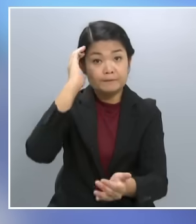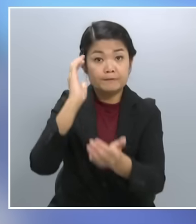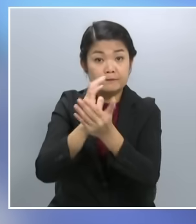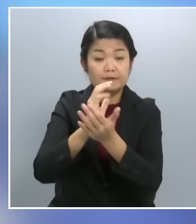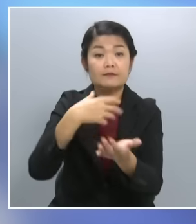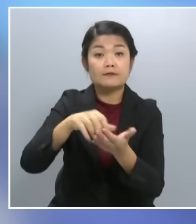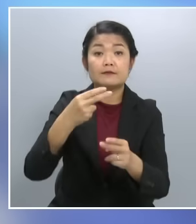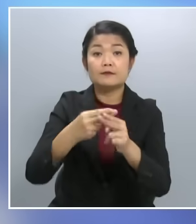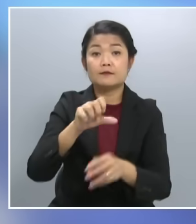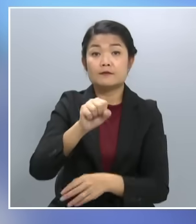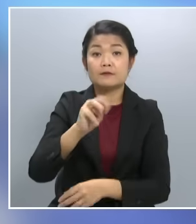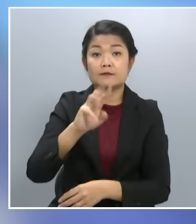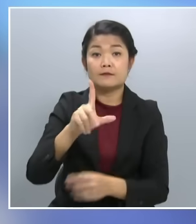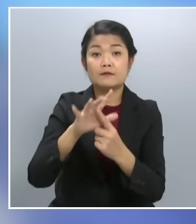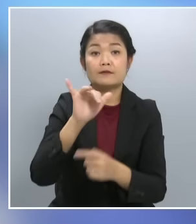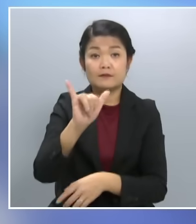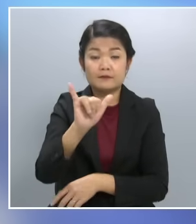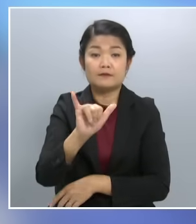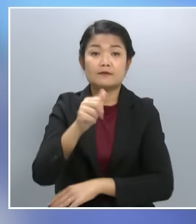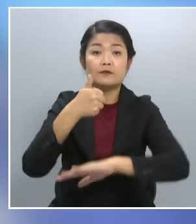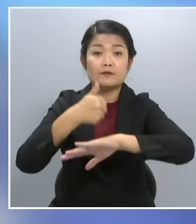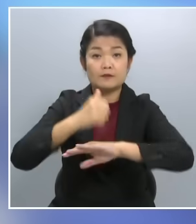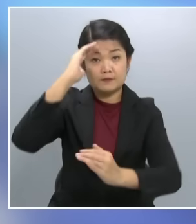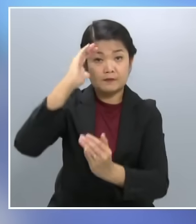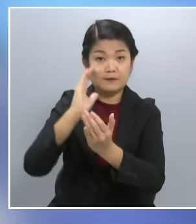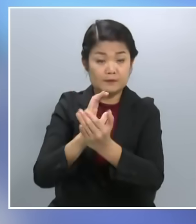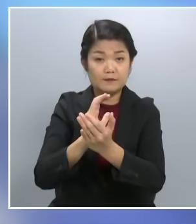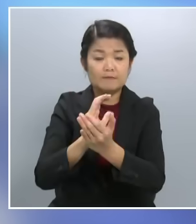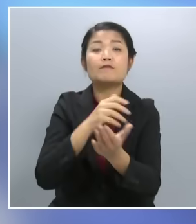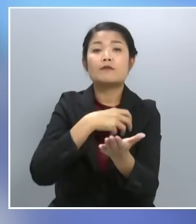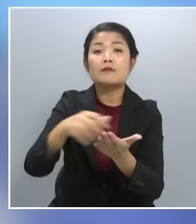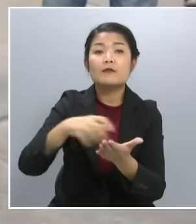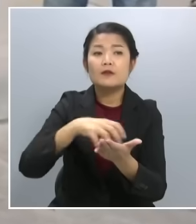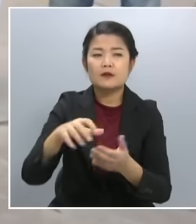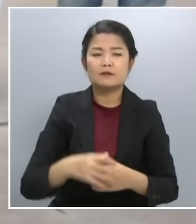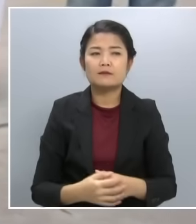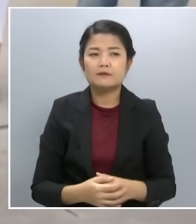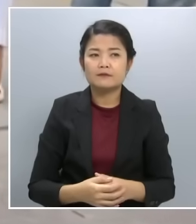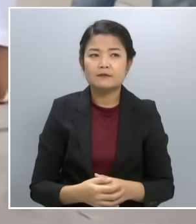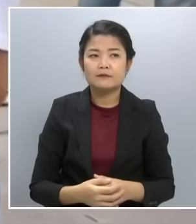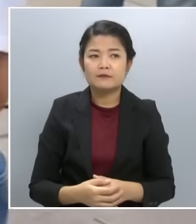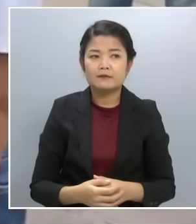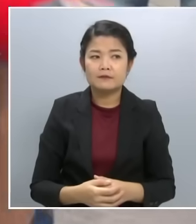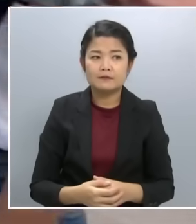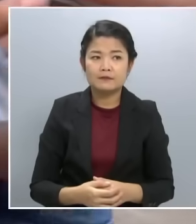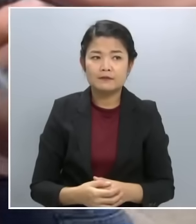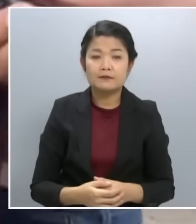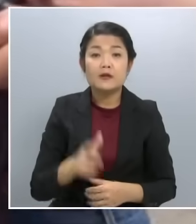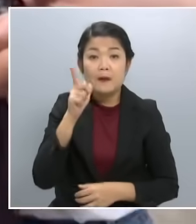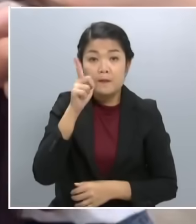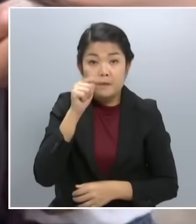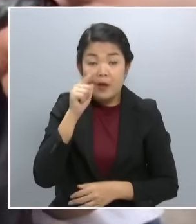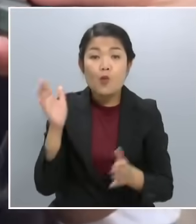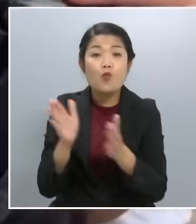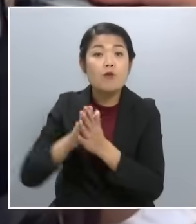เอกสมชายแจ้งทำมานะครับท่านก็เป็นผู้กำกับอยู่ที่สพบางศรีเมืองท่านเปิดเผยแบบนี้ฮะบอกว่าหลังากเกิดเรื่องนะครับแม่และน้อง